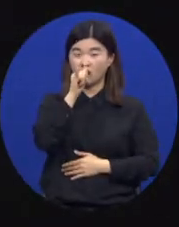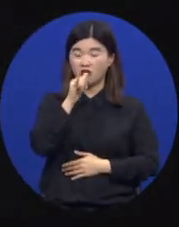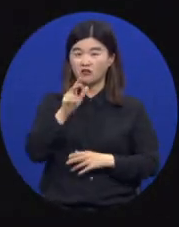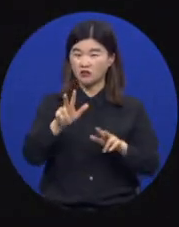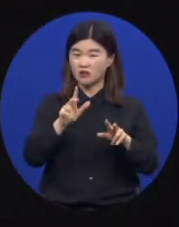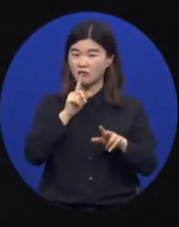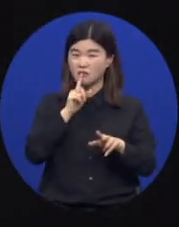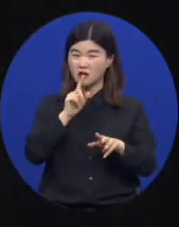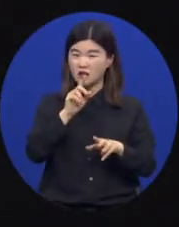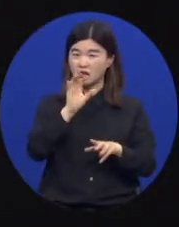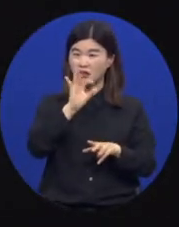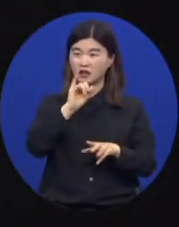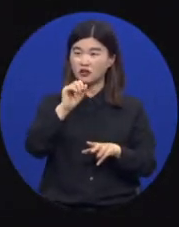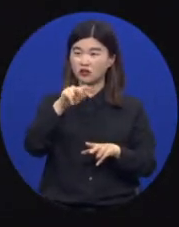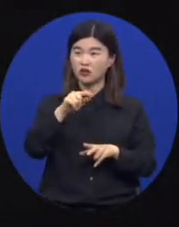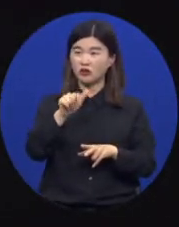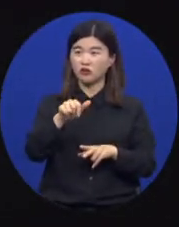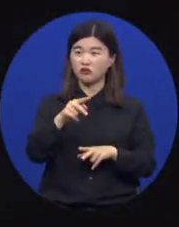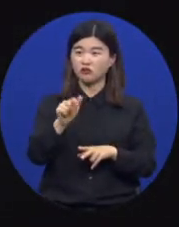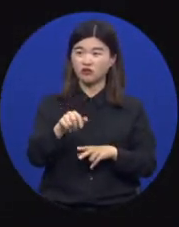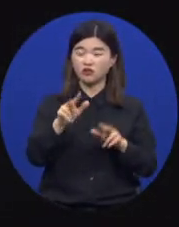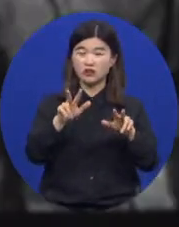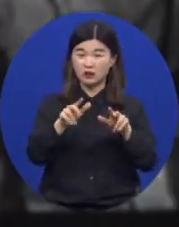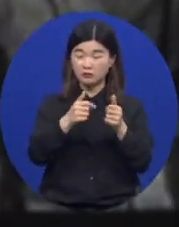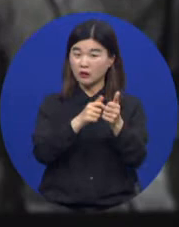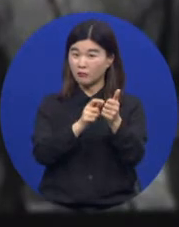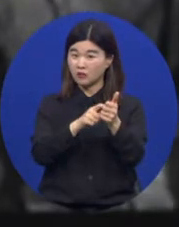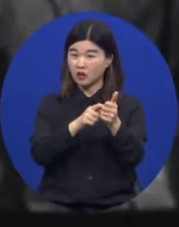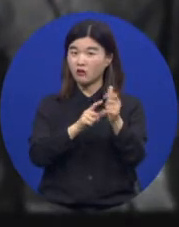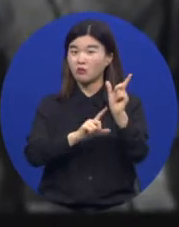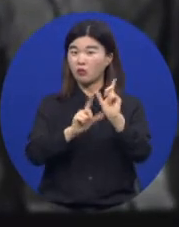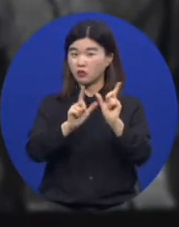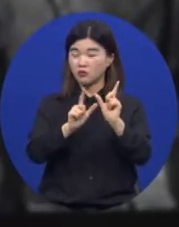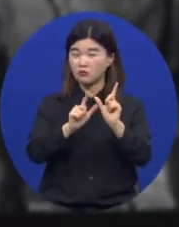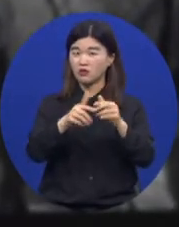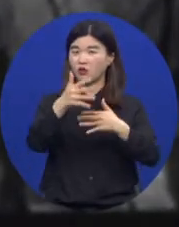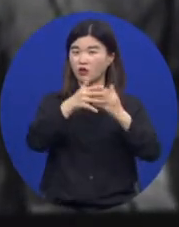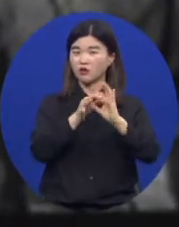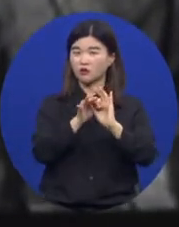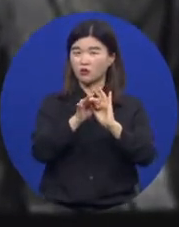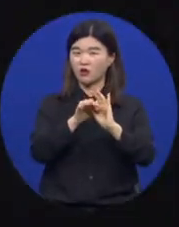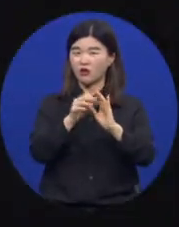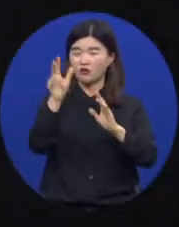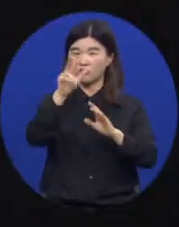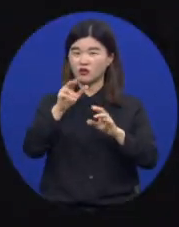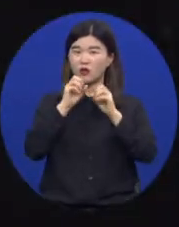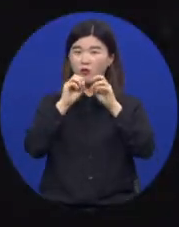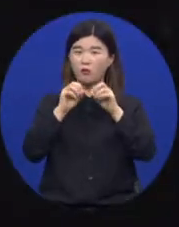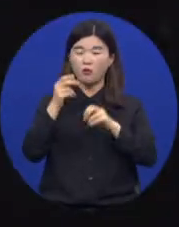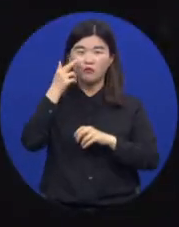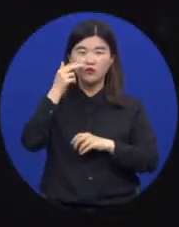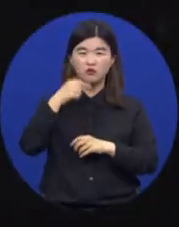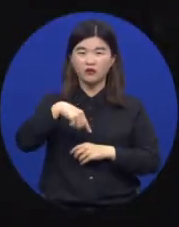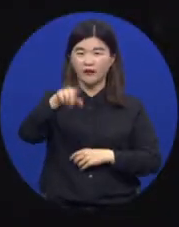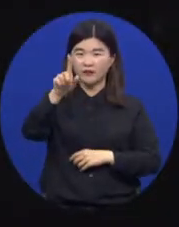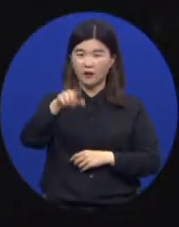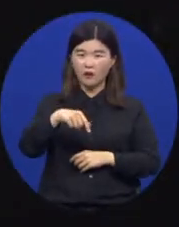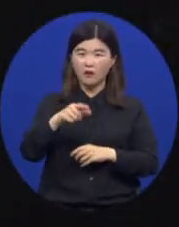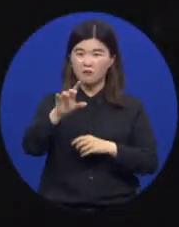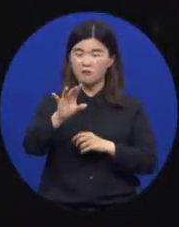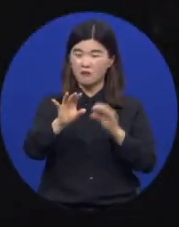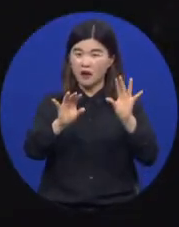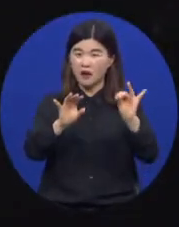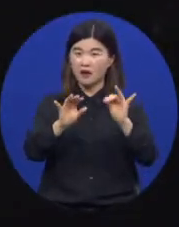대장인 이덕구 역을 맡았던 홍성중 씨는 이 영화를 계기로 국내와 홍콩, 미국을 오가며 100여 편의